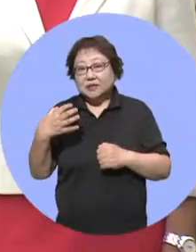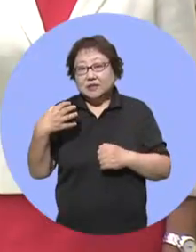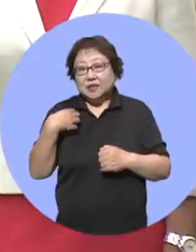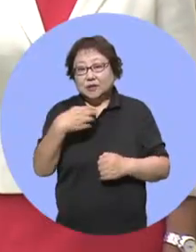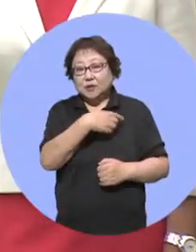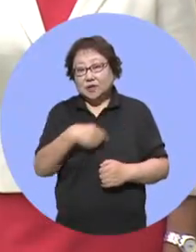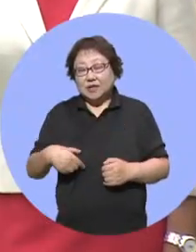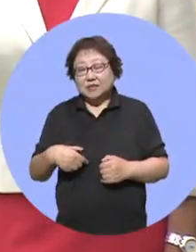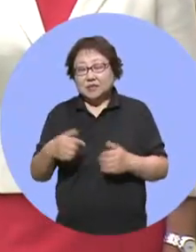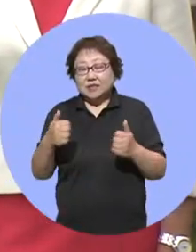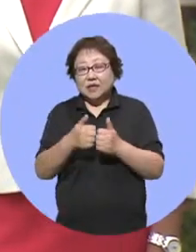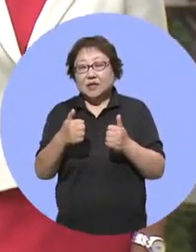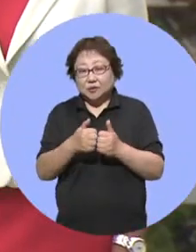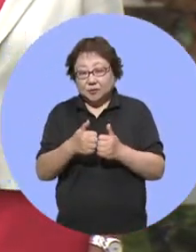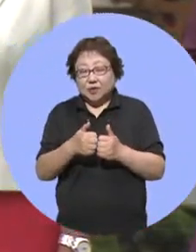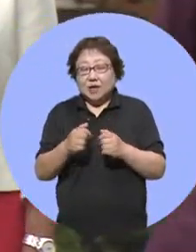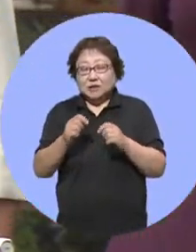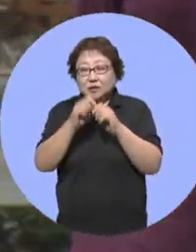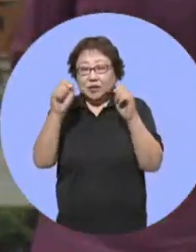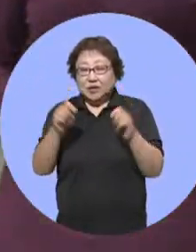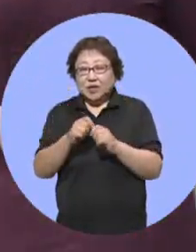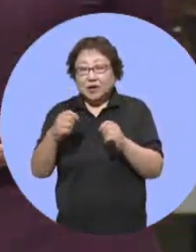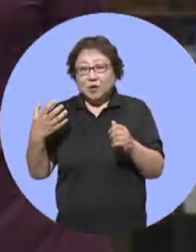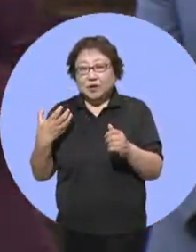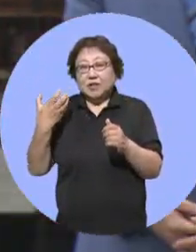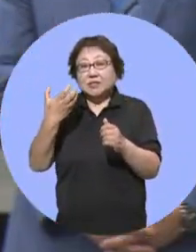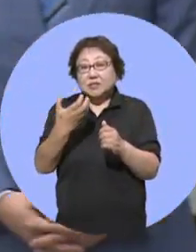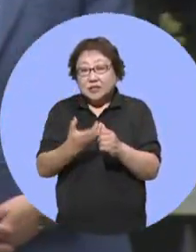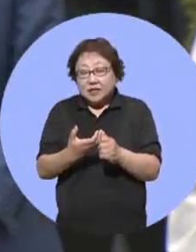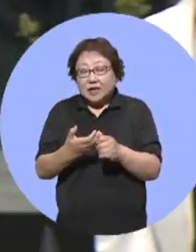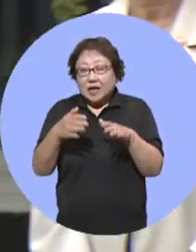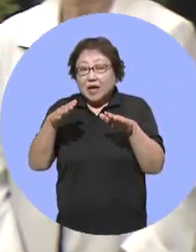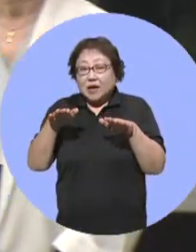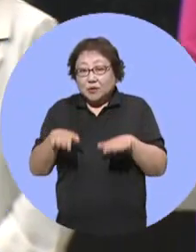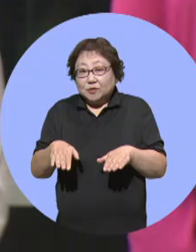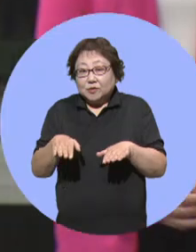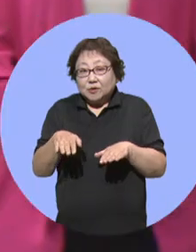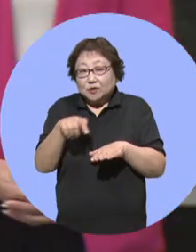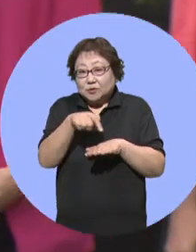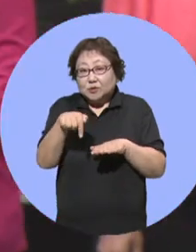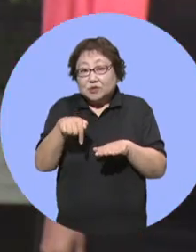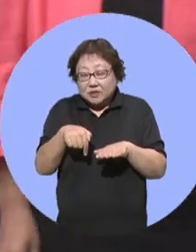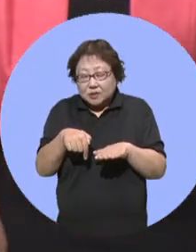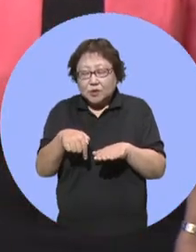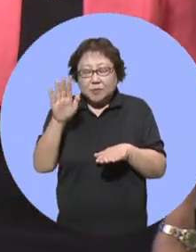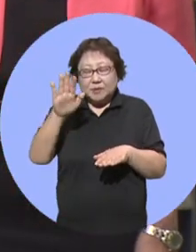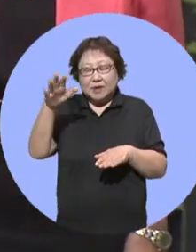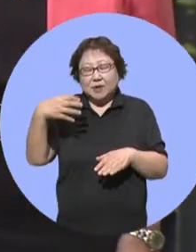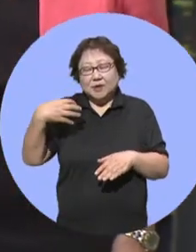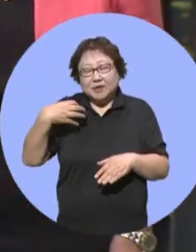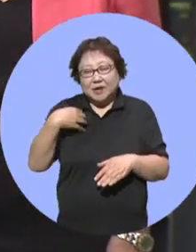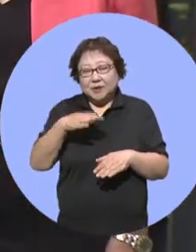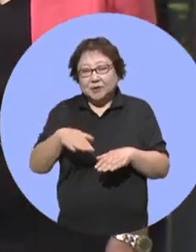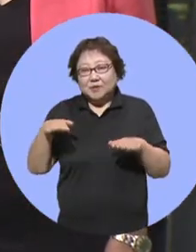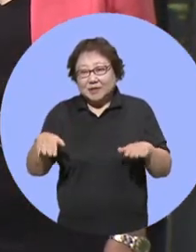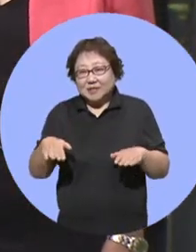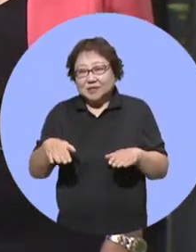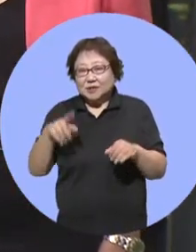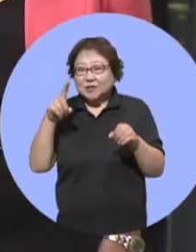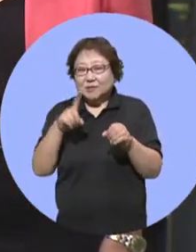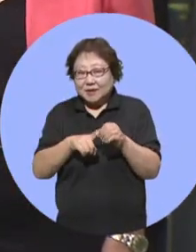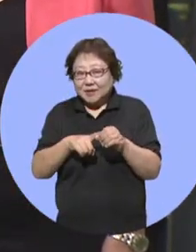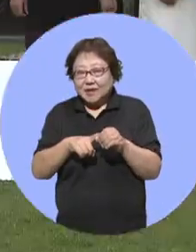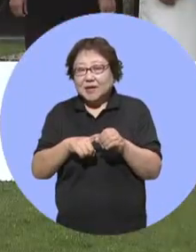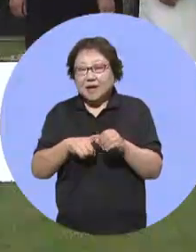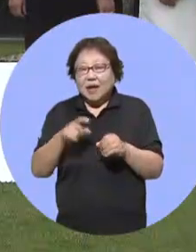旨やその成果を引き継ぎ、本県の未来を担う若者を中心とした男女共同参画に対する理解の促